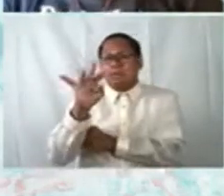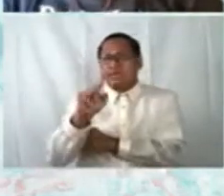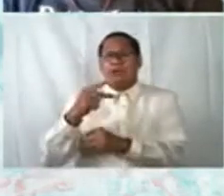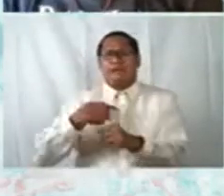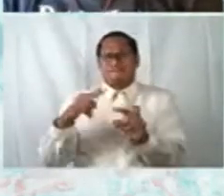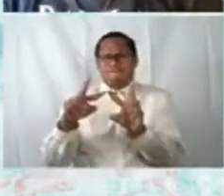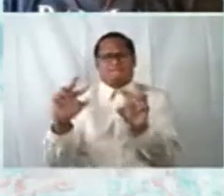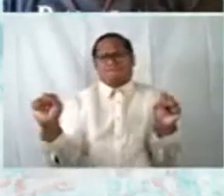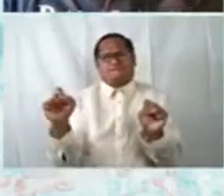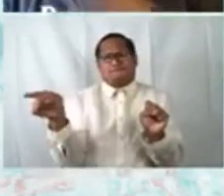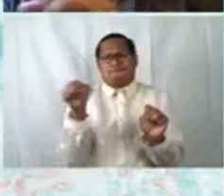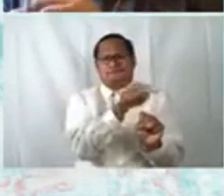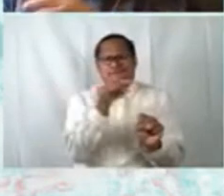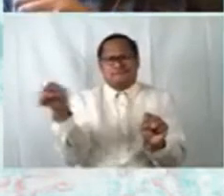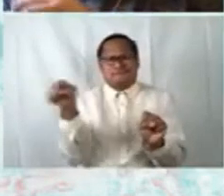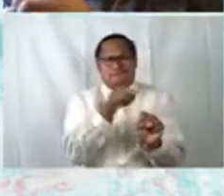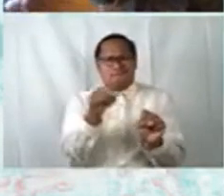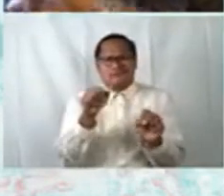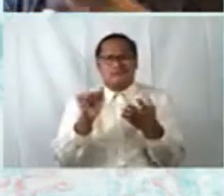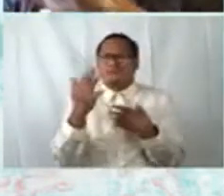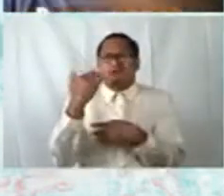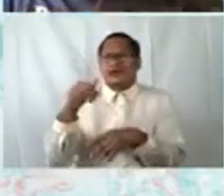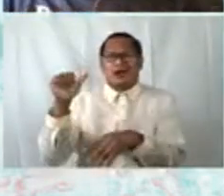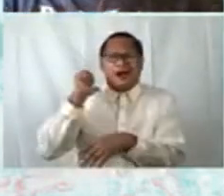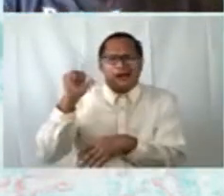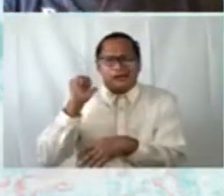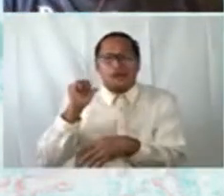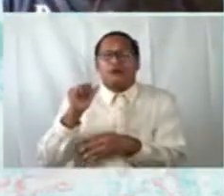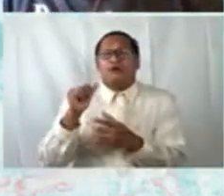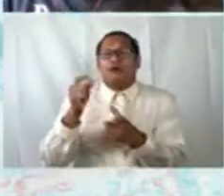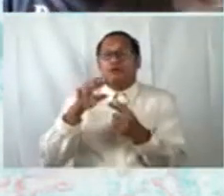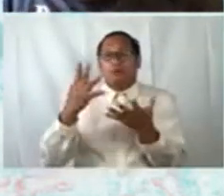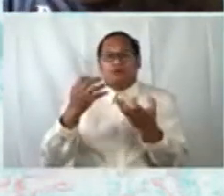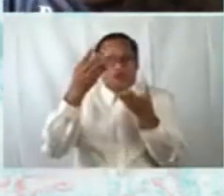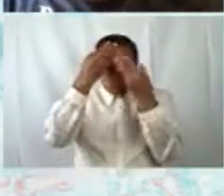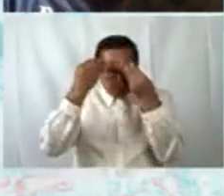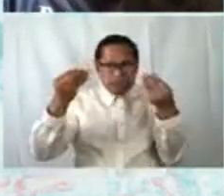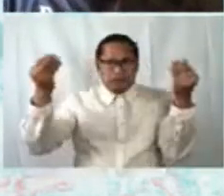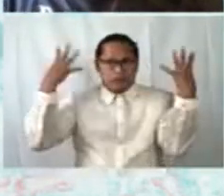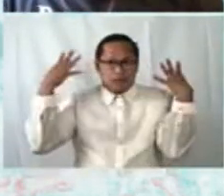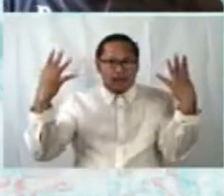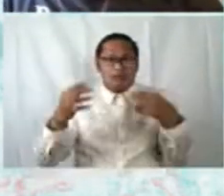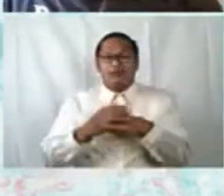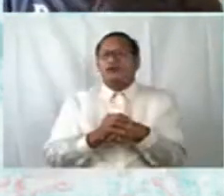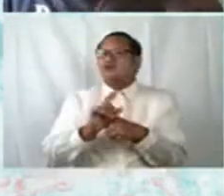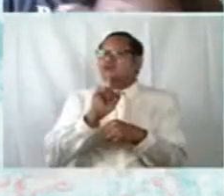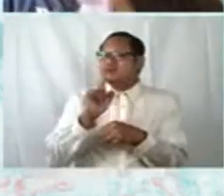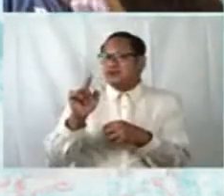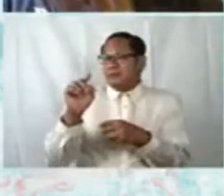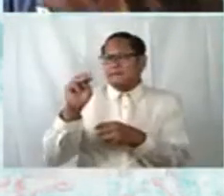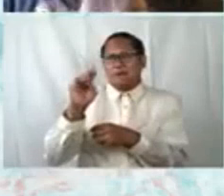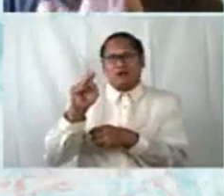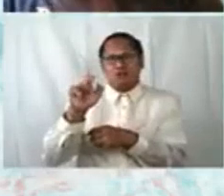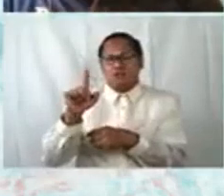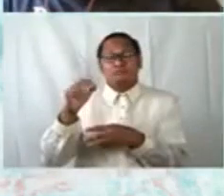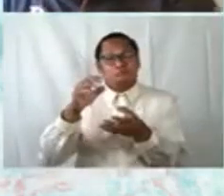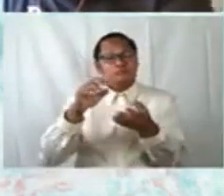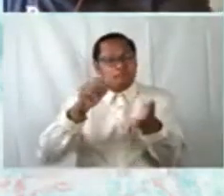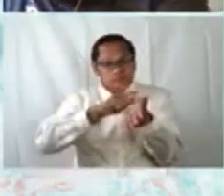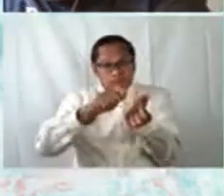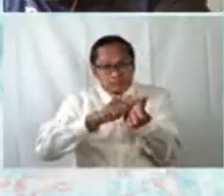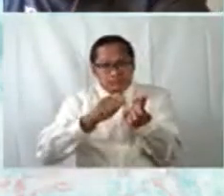sila. Kaya ayaw na niyang, gusto na niyang kalimutan, sabi ni Emmanuel Franco Calaiiro, yung